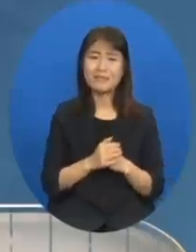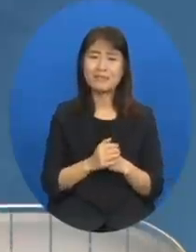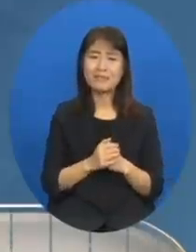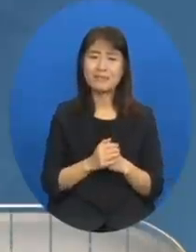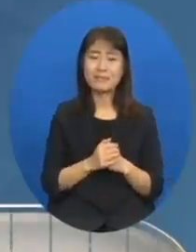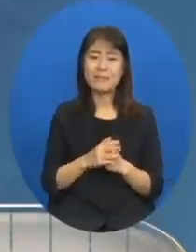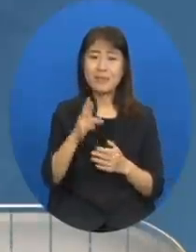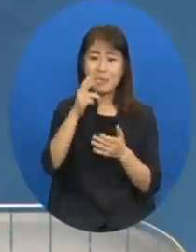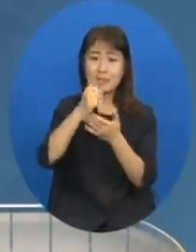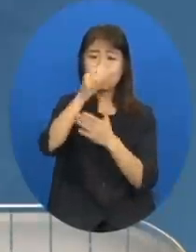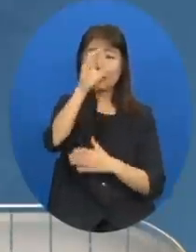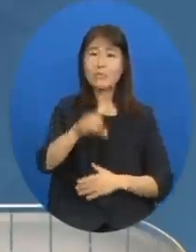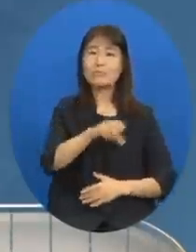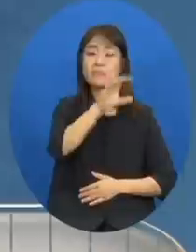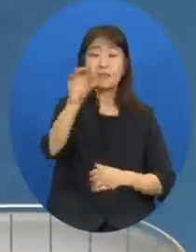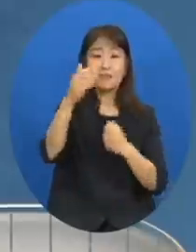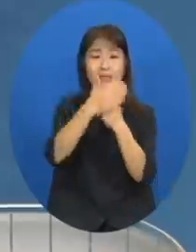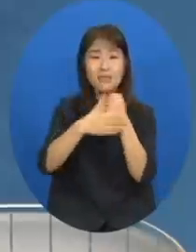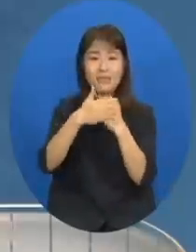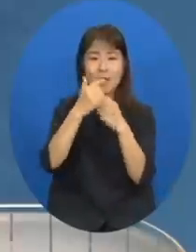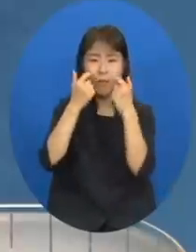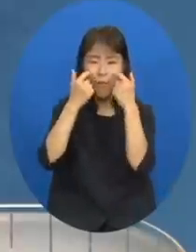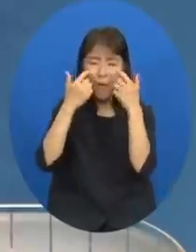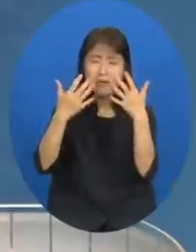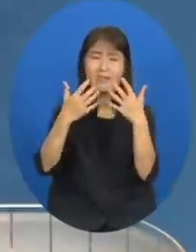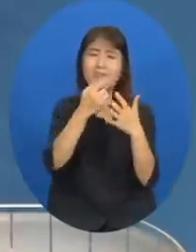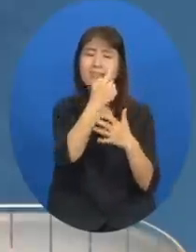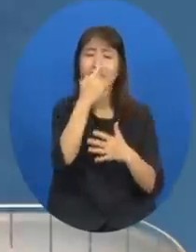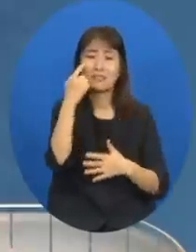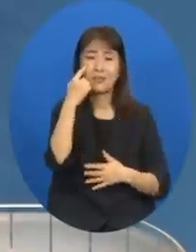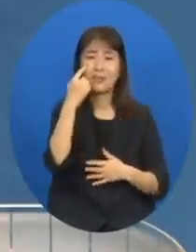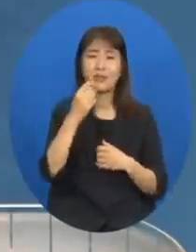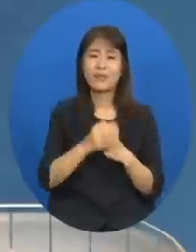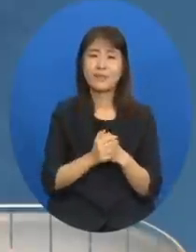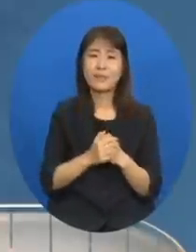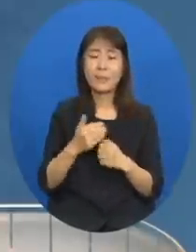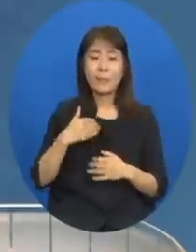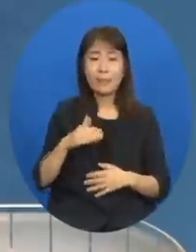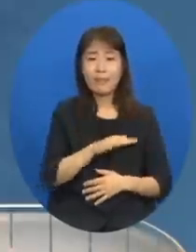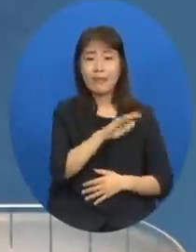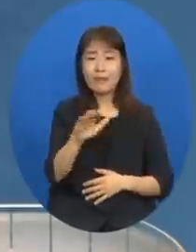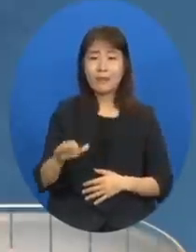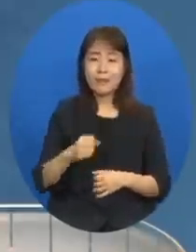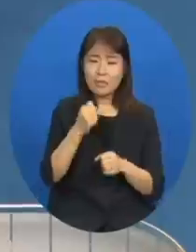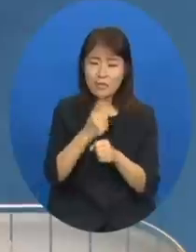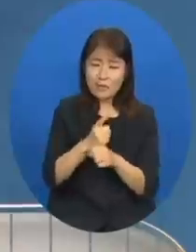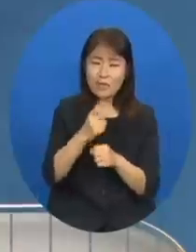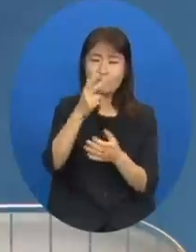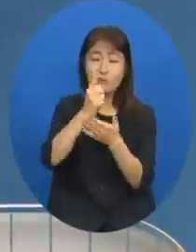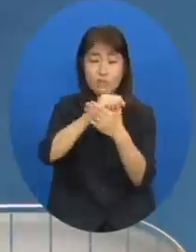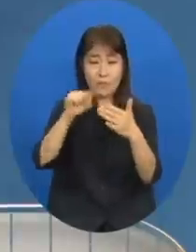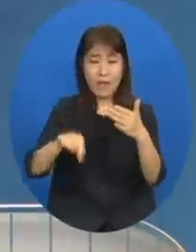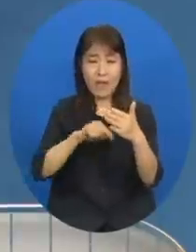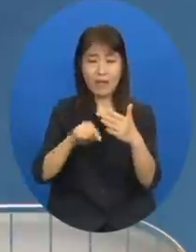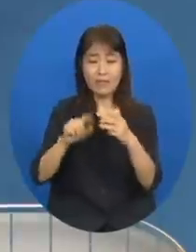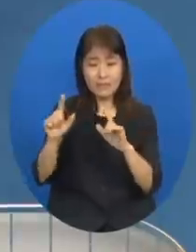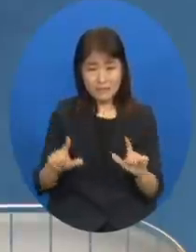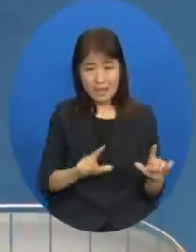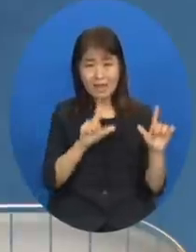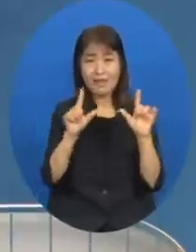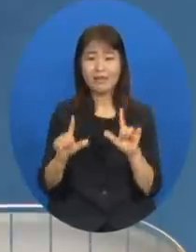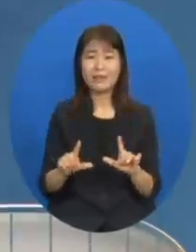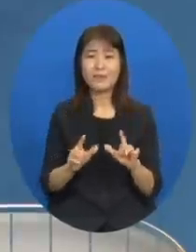주님의 십자가의 은혜가 확실한 보증입니다 우리는 이미 주님 안에 있고 또 주님